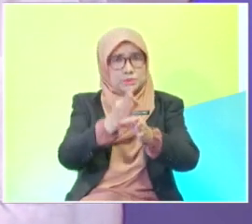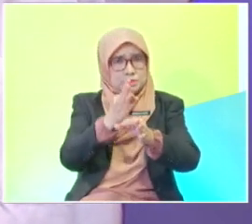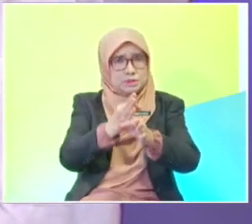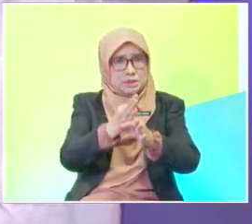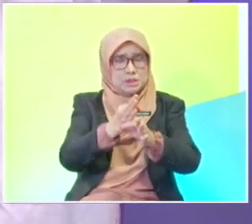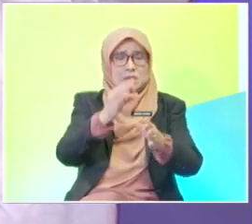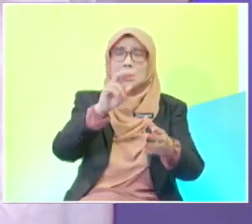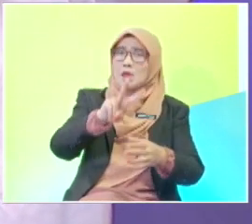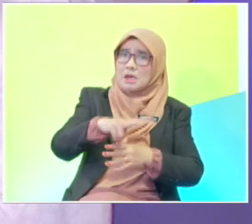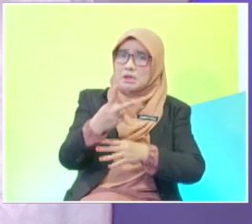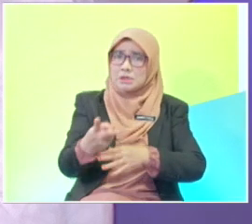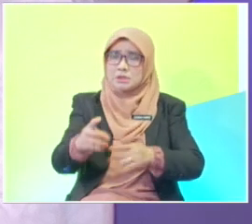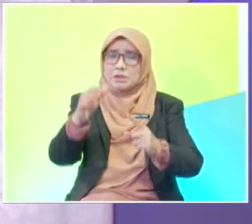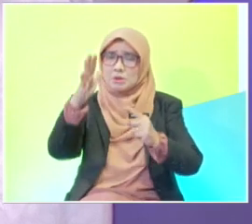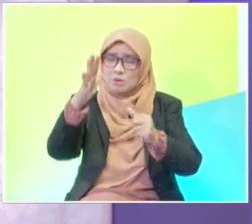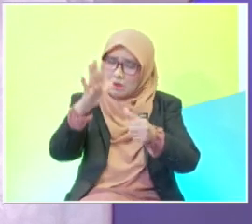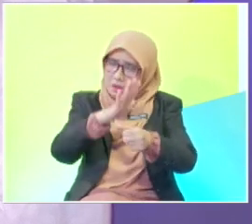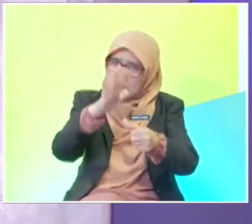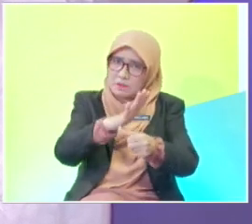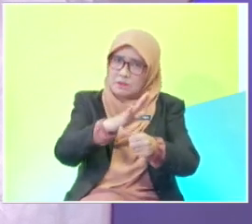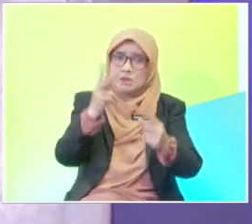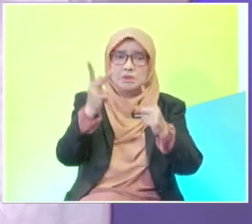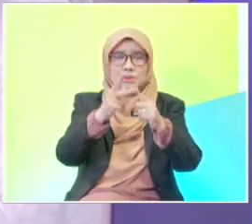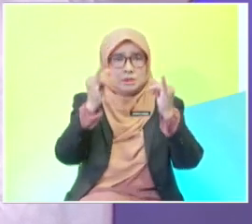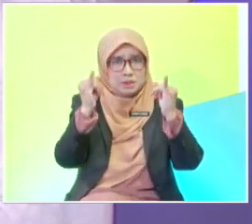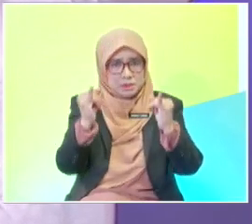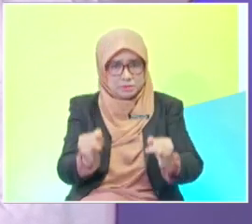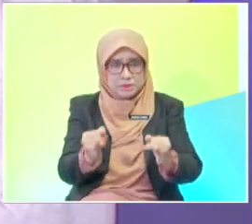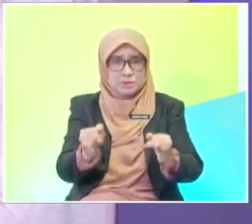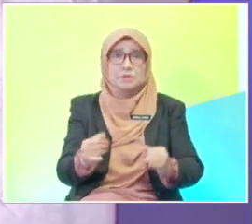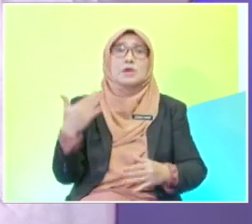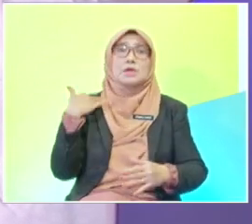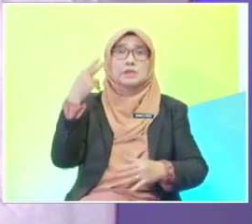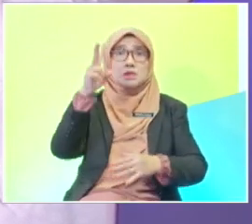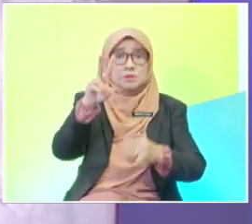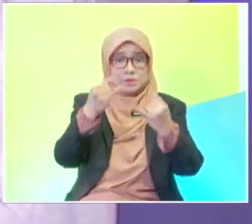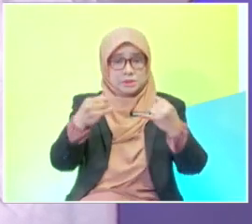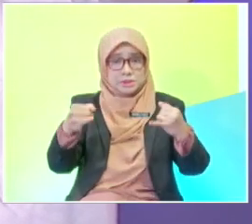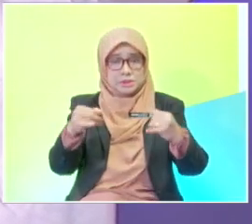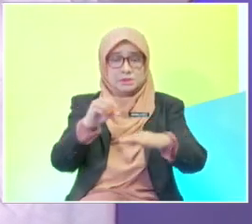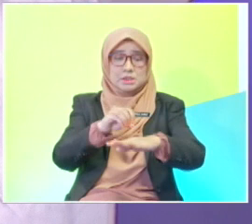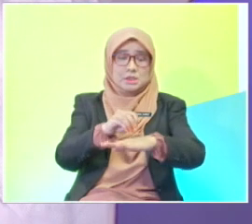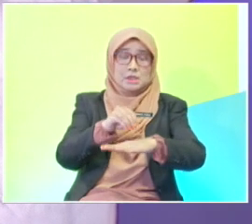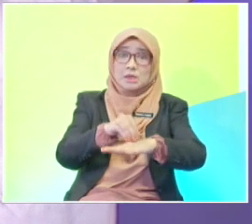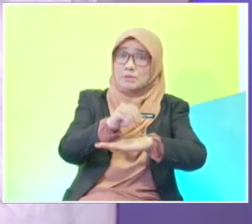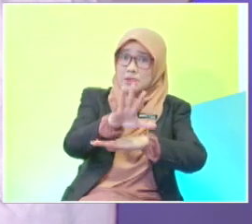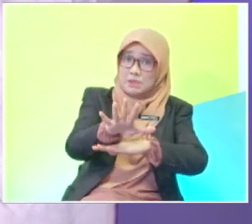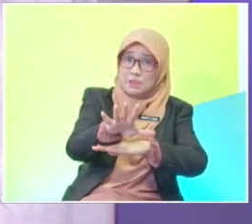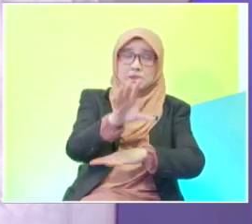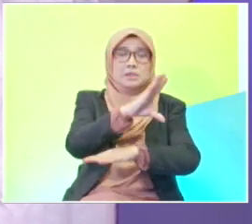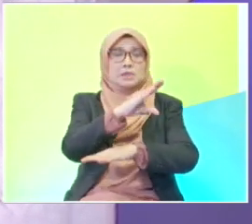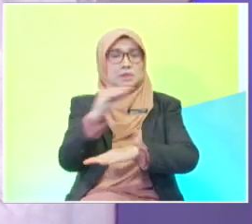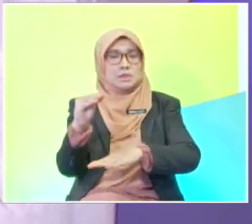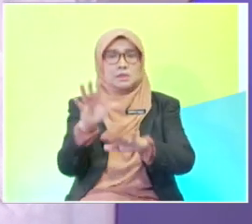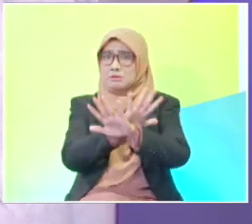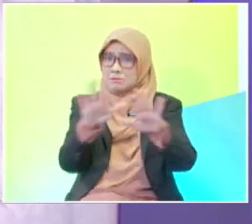seseorang individu. Okey, dan penyakit dikelaskan kepada 2 jenis iaitu penyakit berjangkit dan penyakit tidak berjangkit.